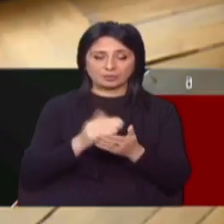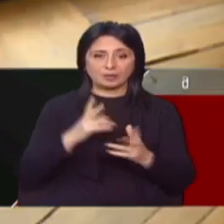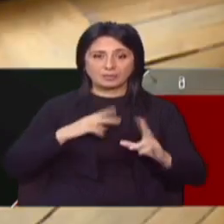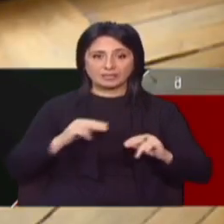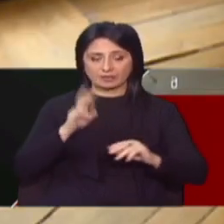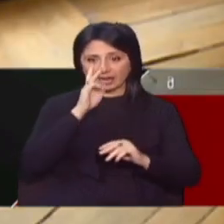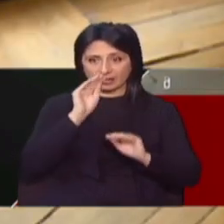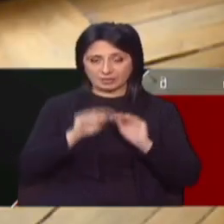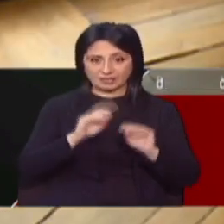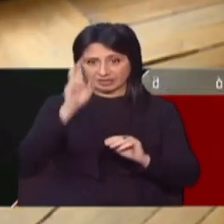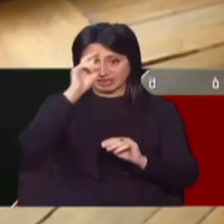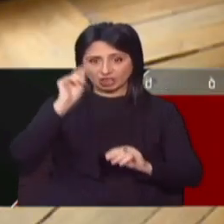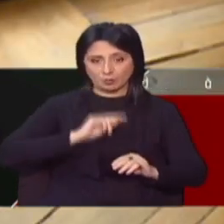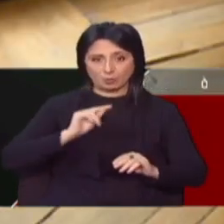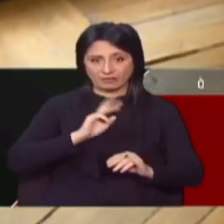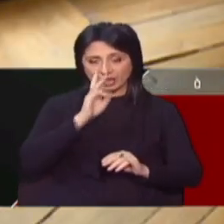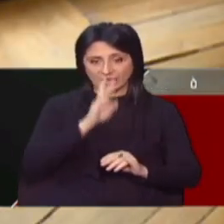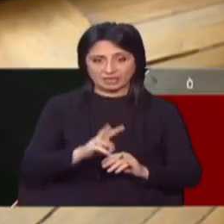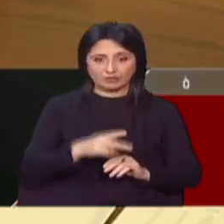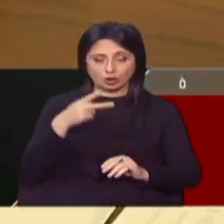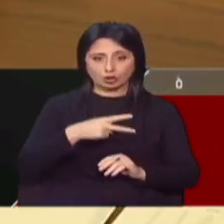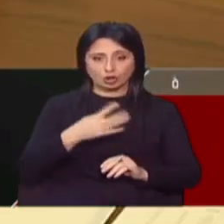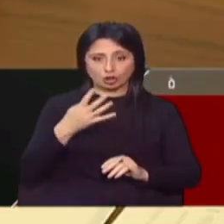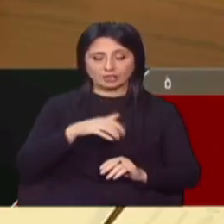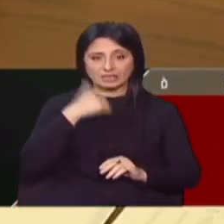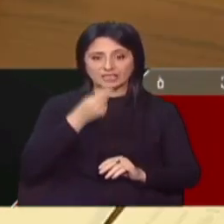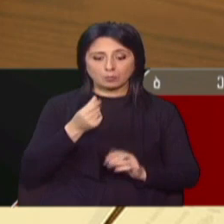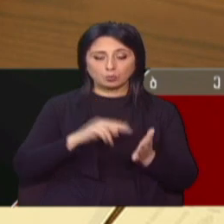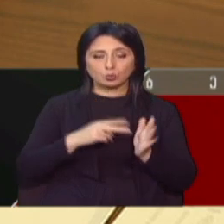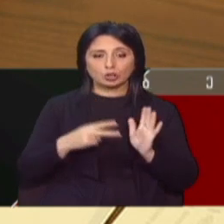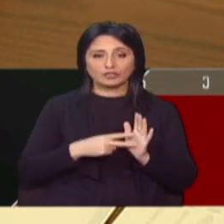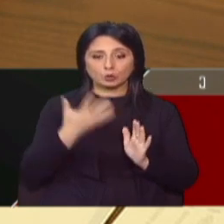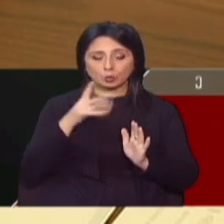მასშტაბებლებების ხელფასები და საჯარო მოხელეების ანაზღაურება 2024 წლის ბიუჯეტი